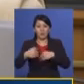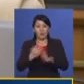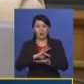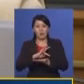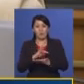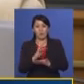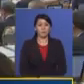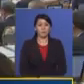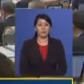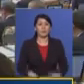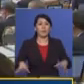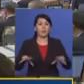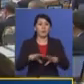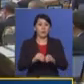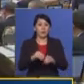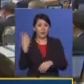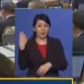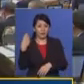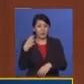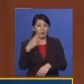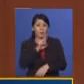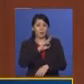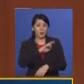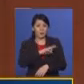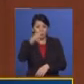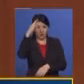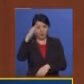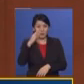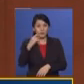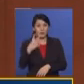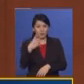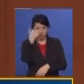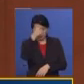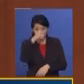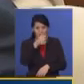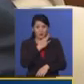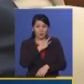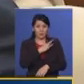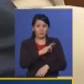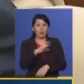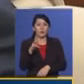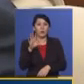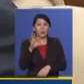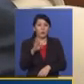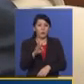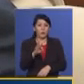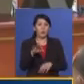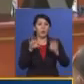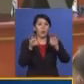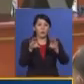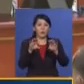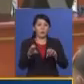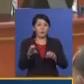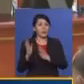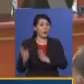қамтамасыз етуіне бағытталған. Жалпы қарыз еңбегі принципі Қазақстанда 20 жыл бойы пайдаланып келеді. Дегенмен әлі күнге дейін заң